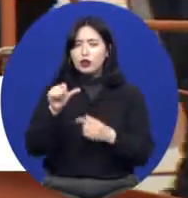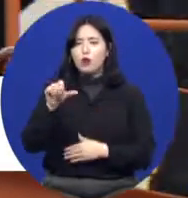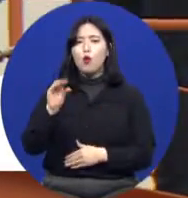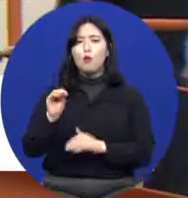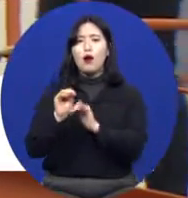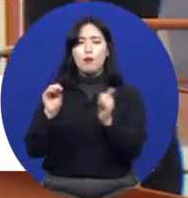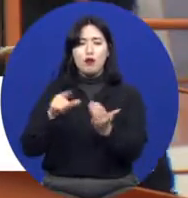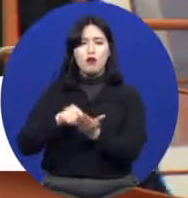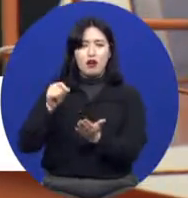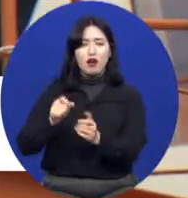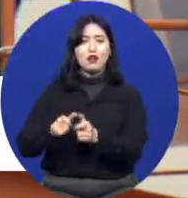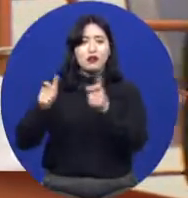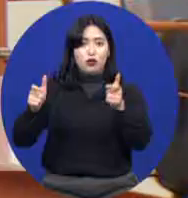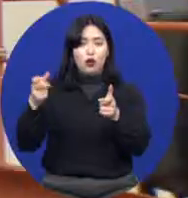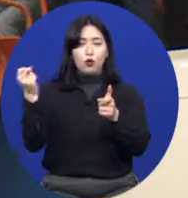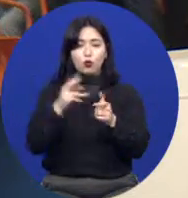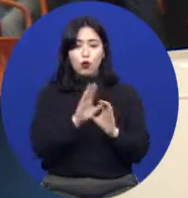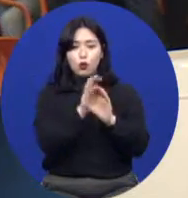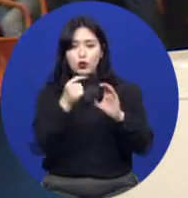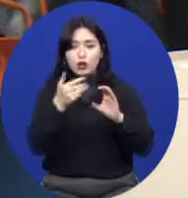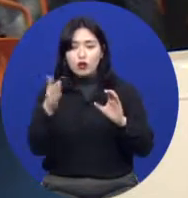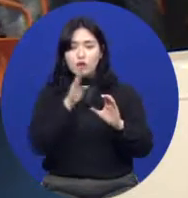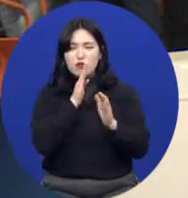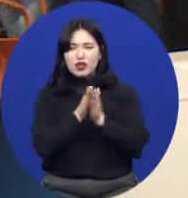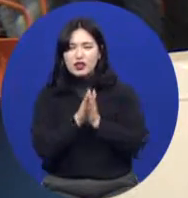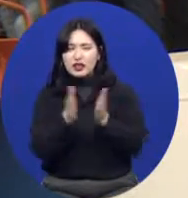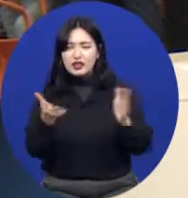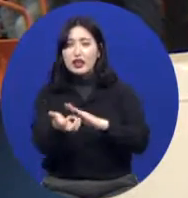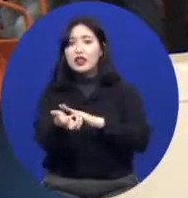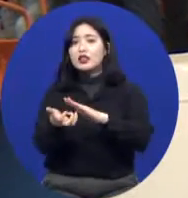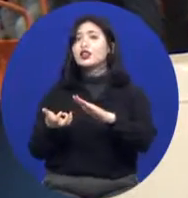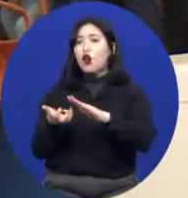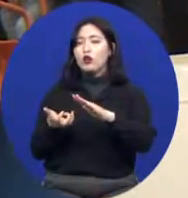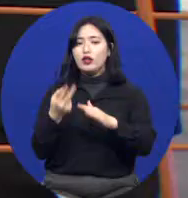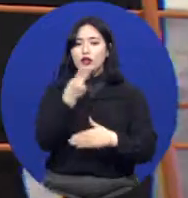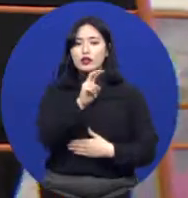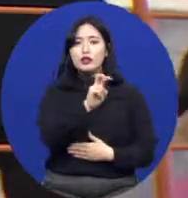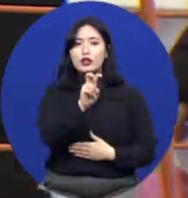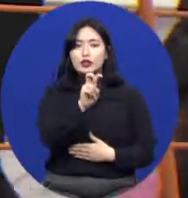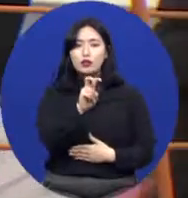5만여 명 늘어난 수치이고 코로나19가 본격화되기 직전인